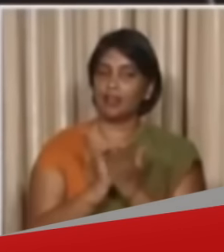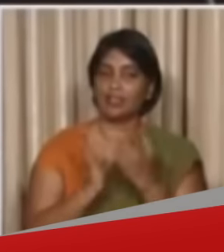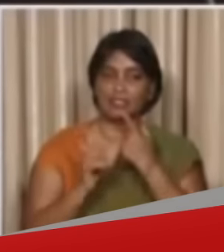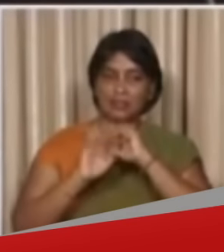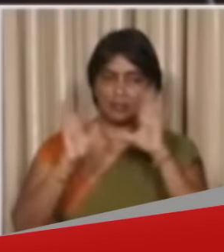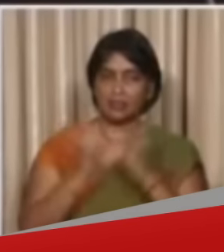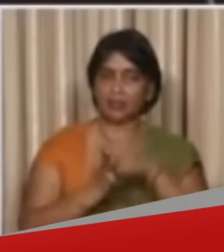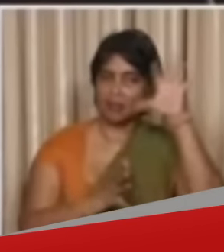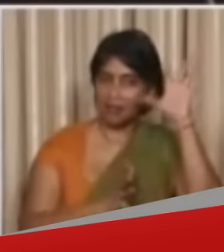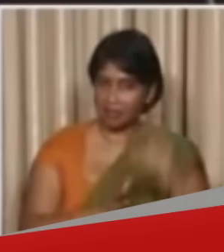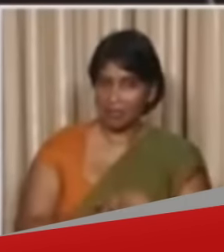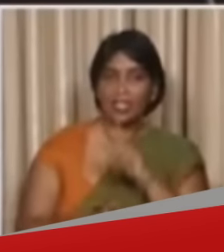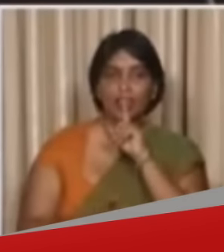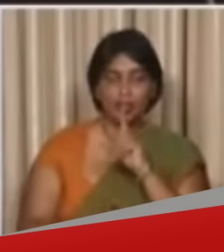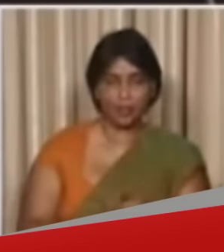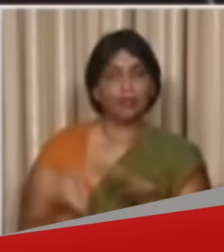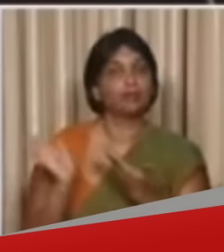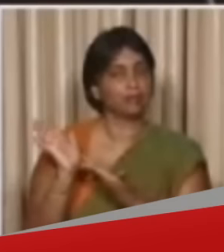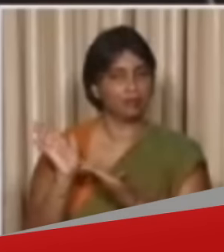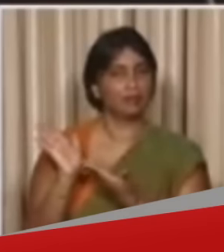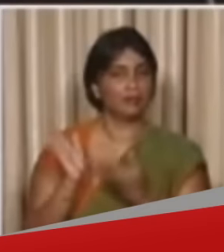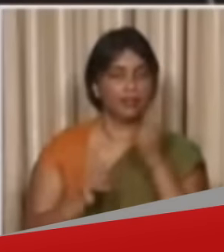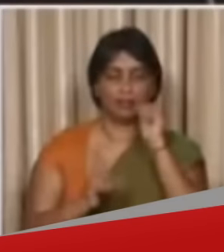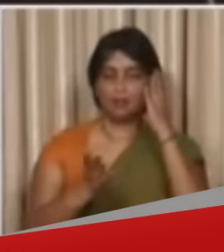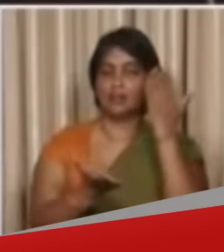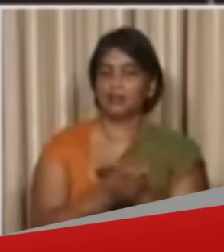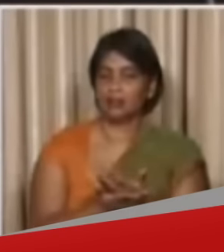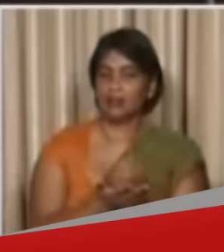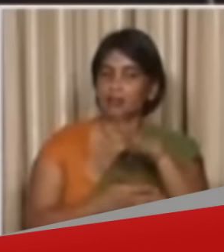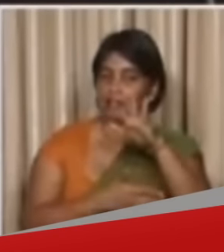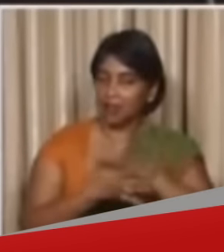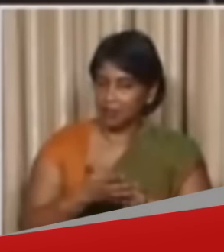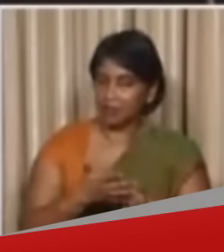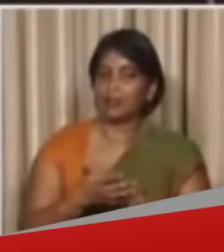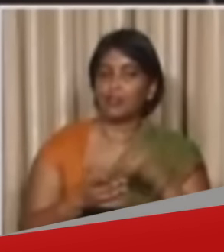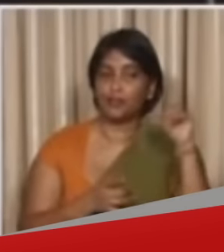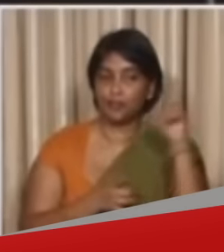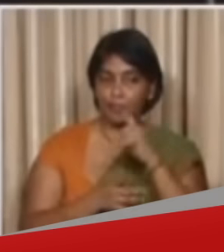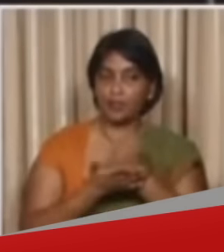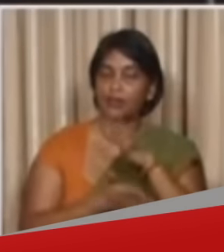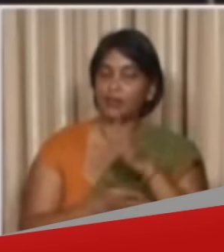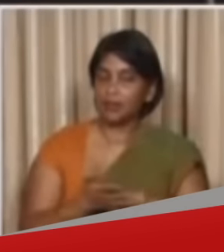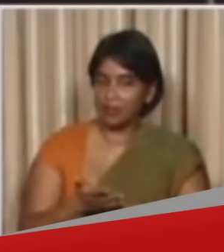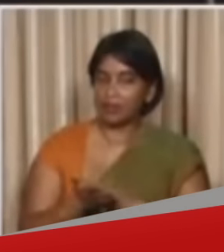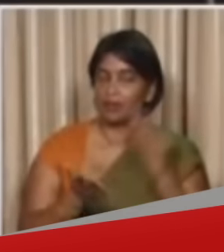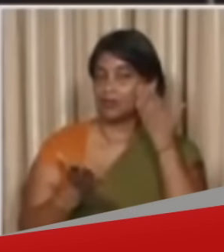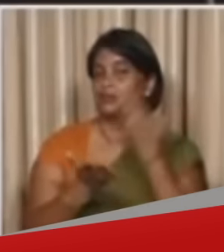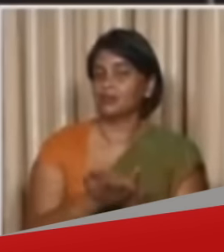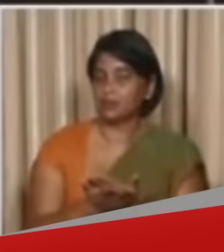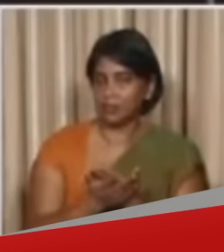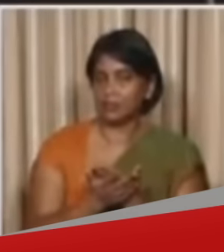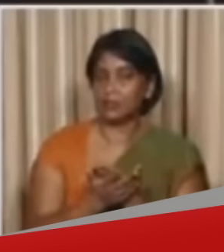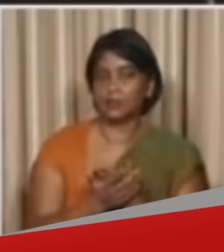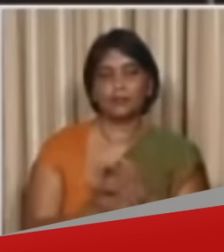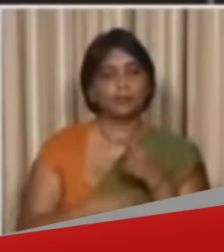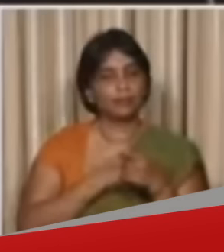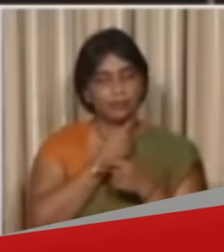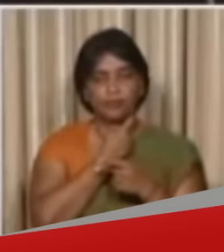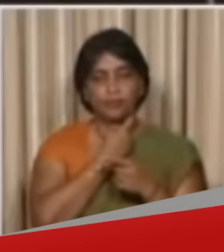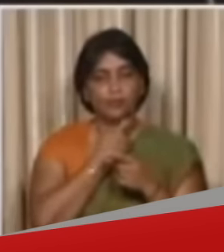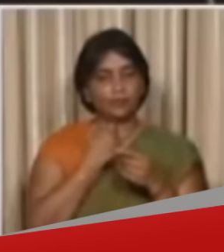සීට් එක ලියාගෙන ආවා කියලානේ කිව්වේ මෙන්න දැන් සභාගත කරනවා මම ලිපියකින් එකට පළවෙනි ලිපිය තමයි මම සභාගත කරන මේ